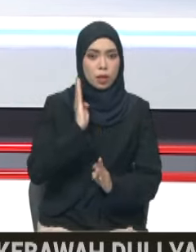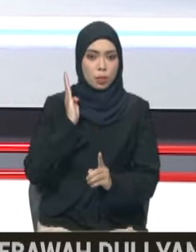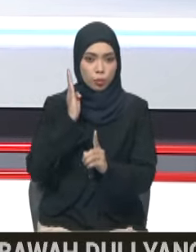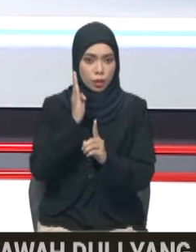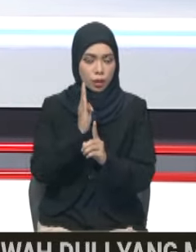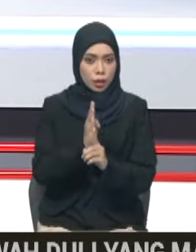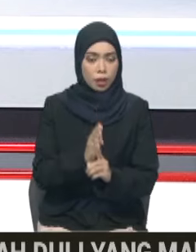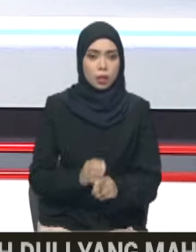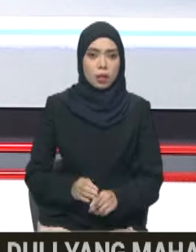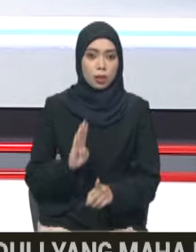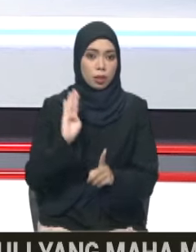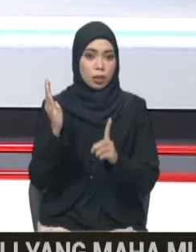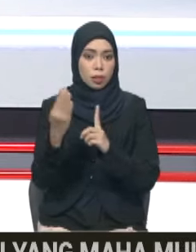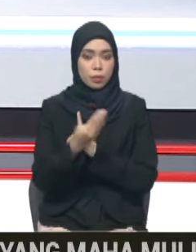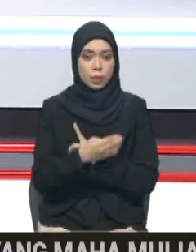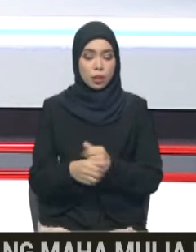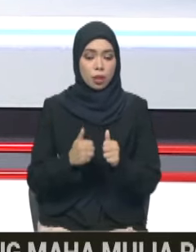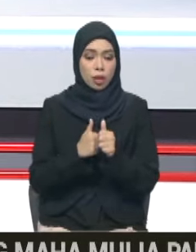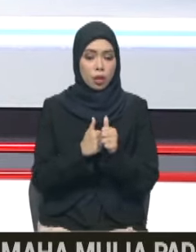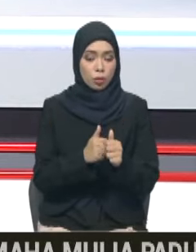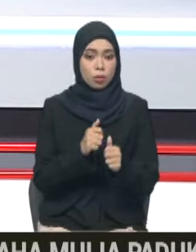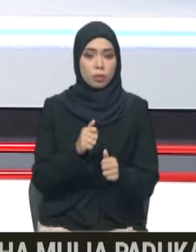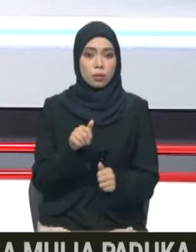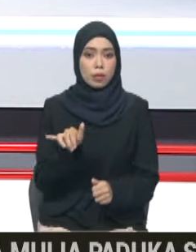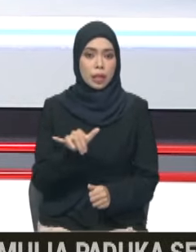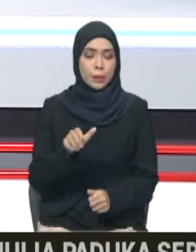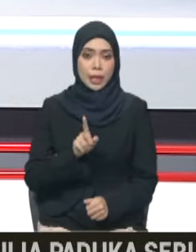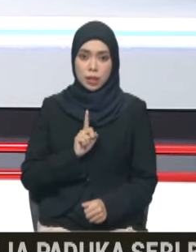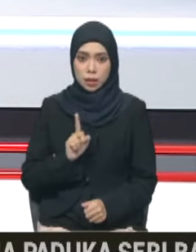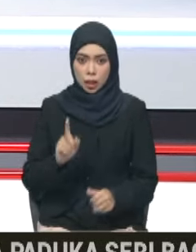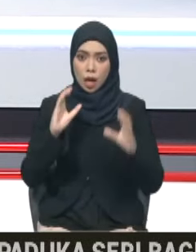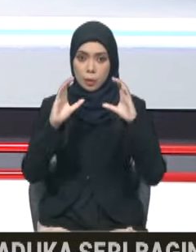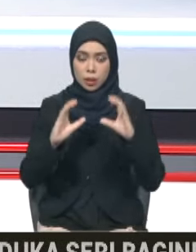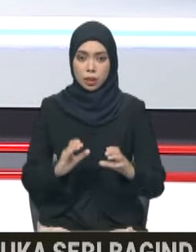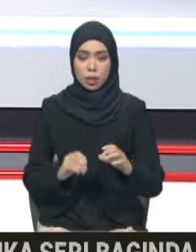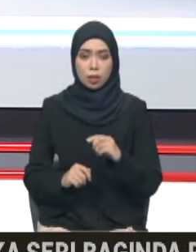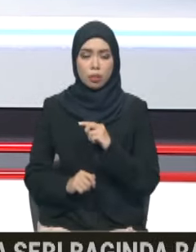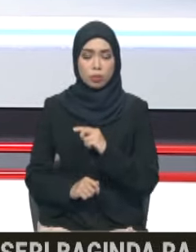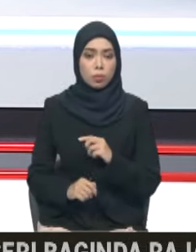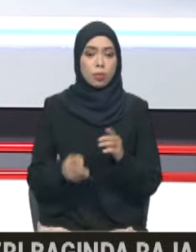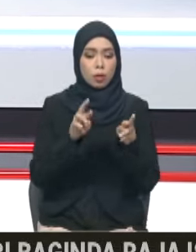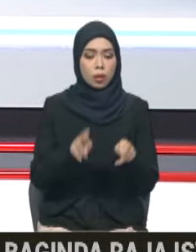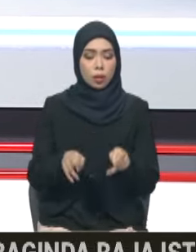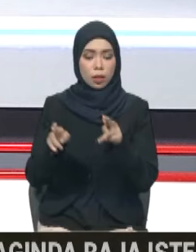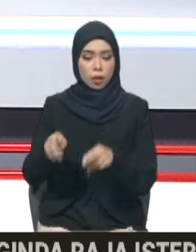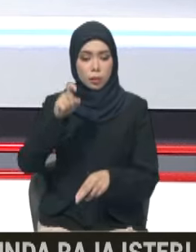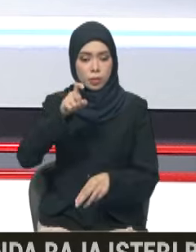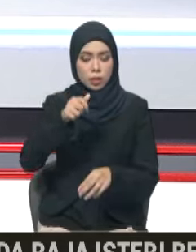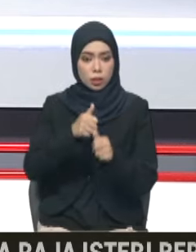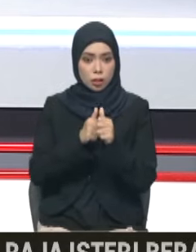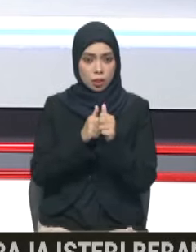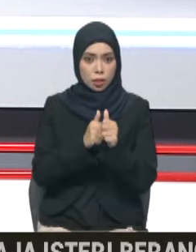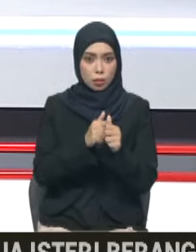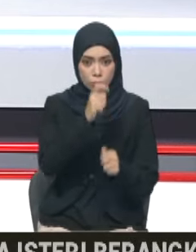dengan ajaran Islam berlandaskan Ahli Sunnah wal Jamaah yang menghendaki rakyat mentaati ulul amri iaitu raja dan sultan.